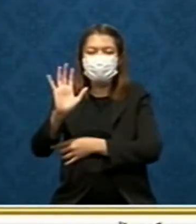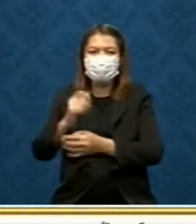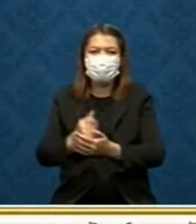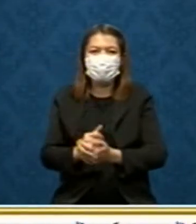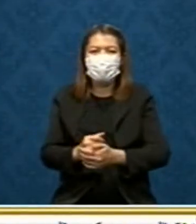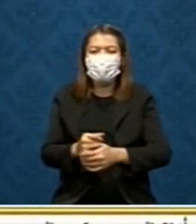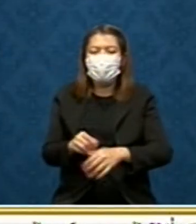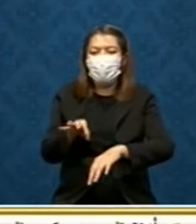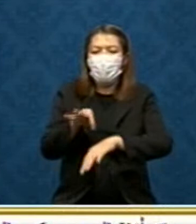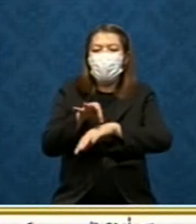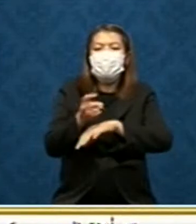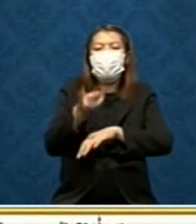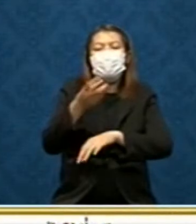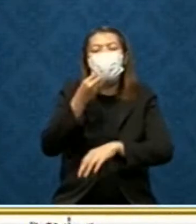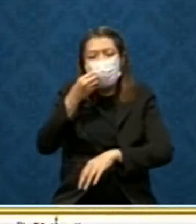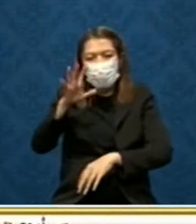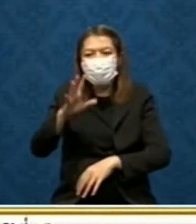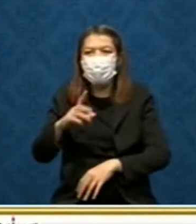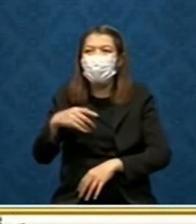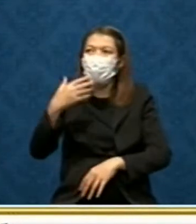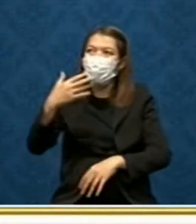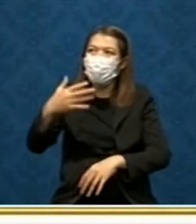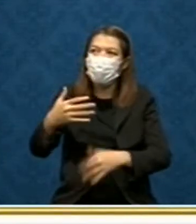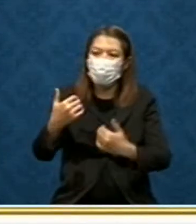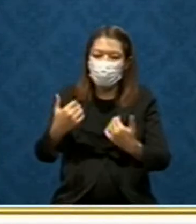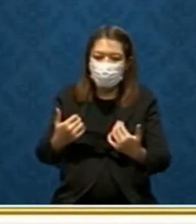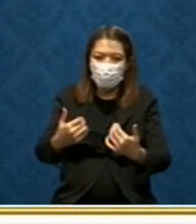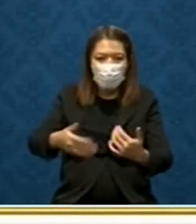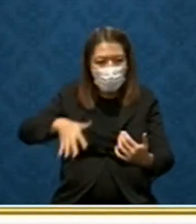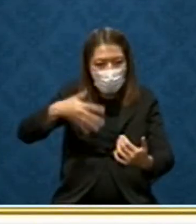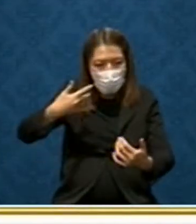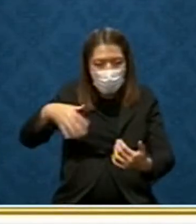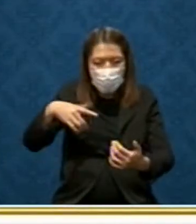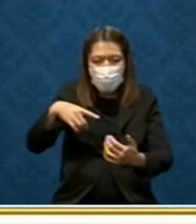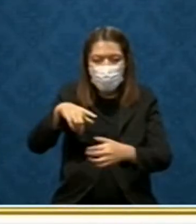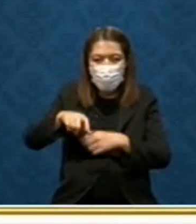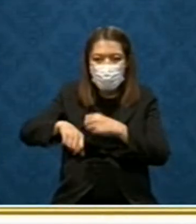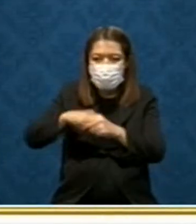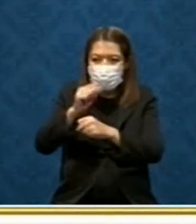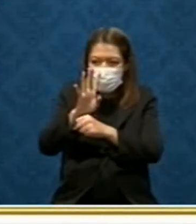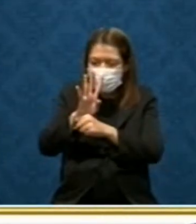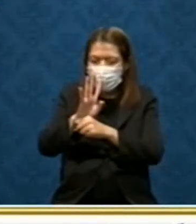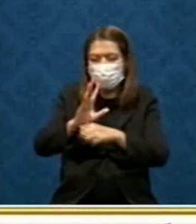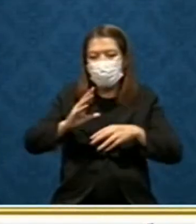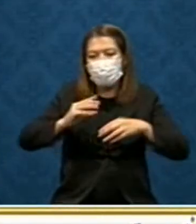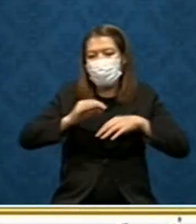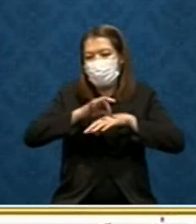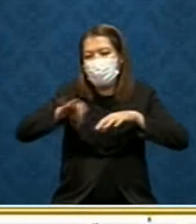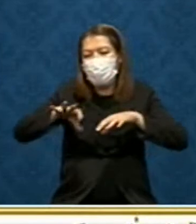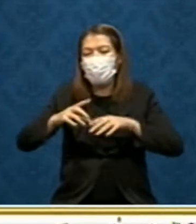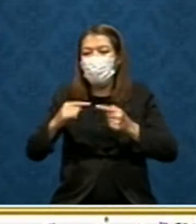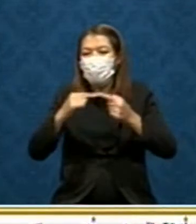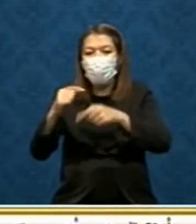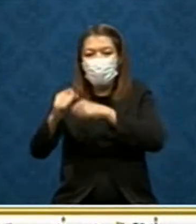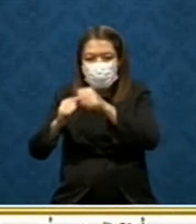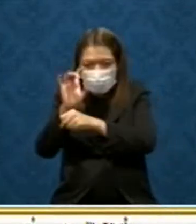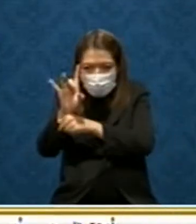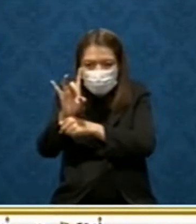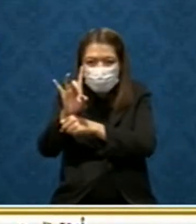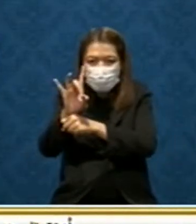มาแ Lucก็จะกลบวันนี้เลยเถิดมาจน เป็นมาแล้ว 4 ปไม่ยอม ต่อมาอีกเป็น 8